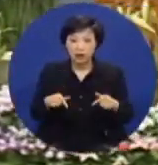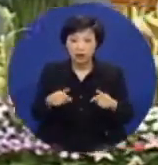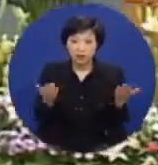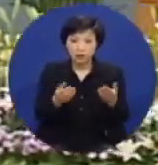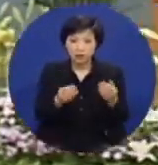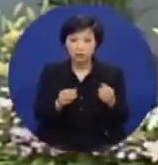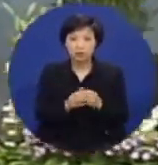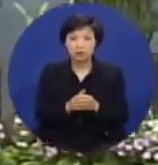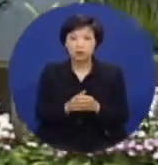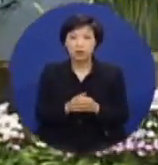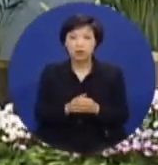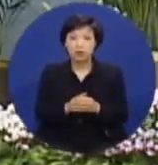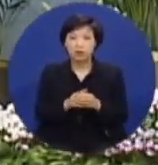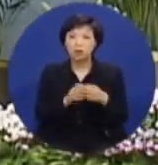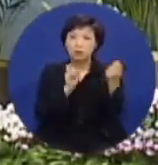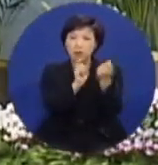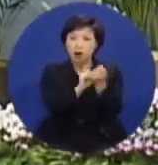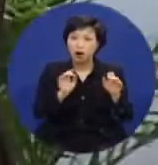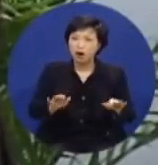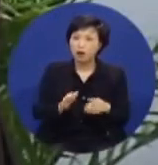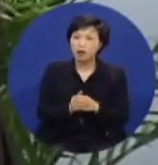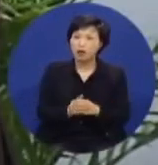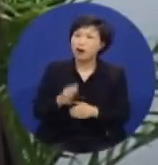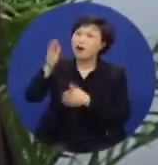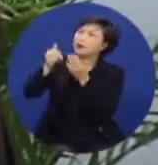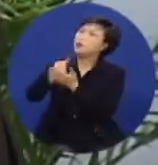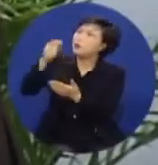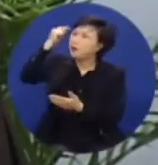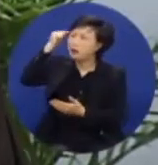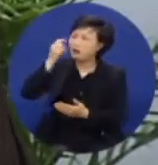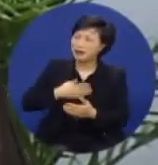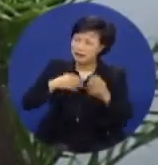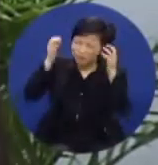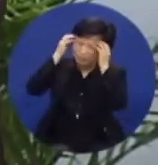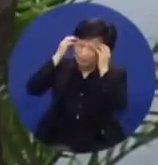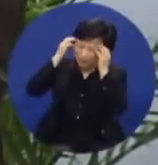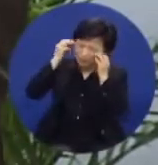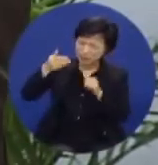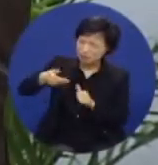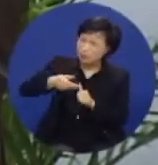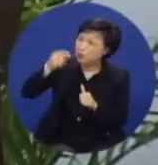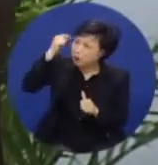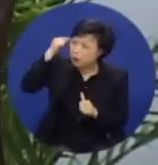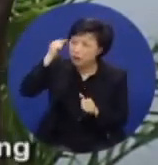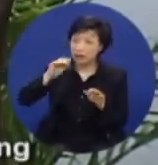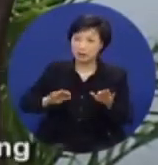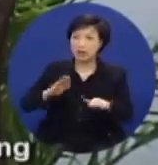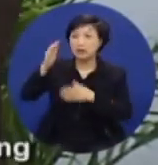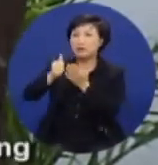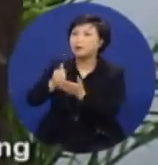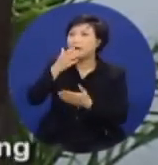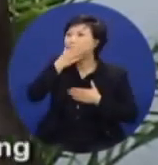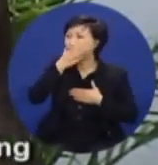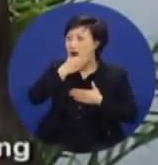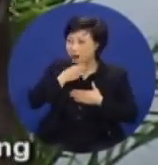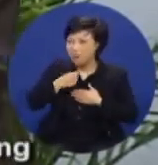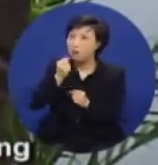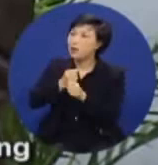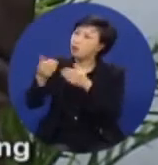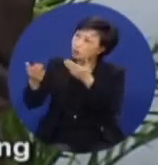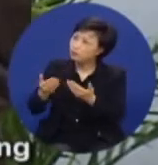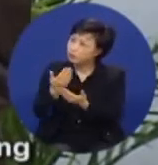생기면 하나님에게 집은 나라 왜 이렇게 꽃 수 없게 하니까 응 어 하나님이 나를 행복하게 돼야지